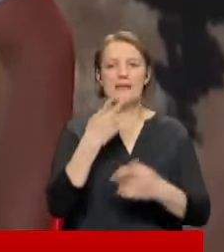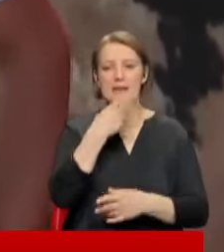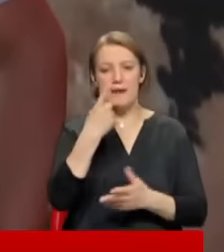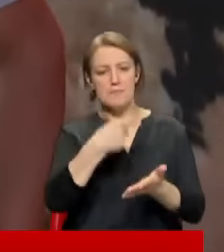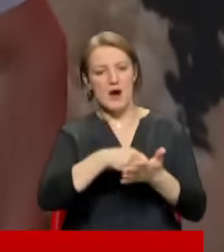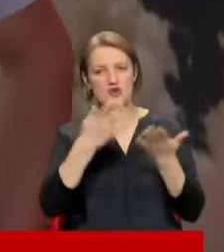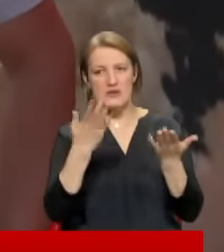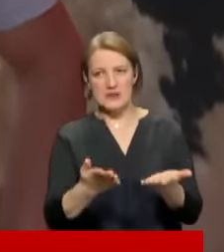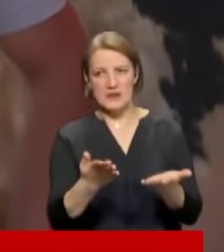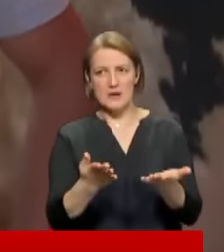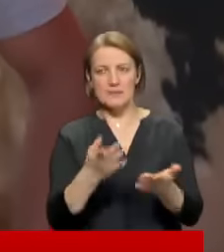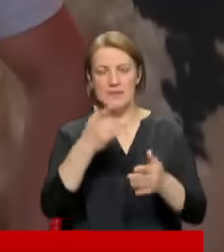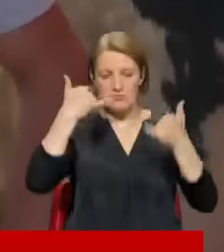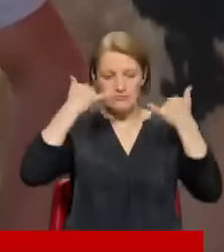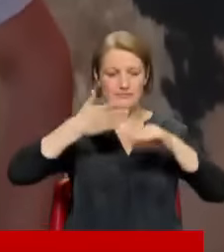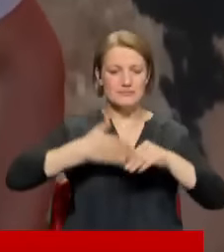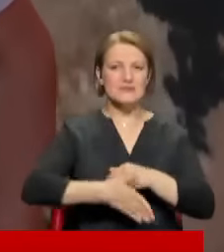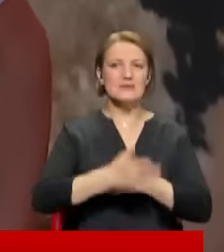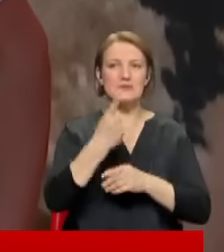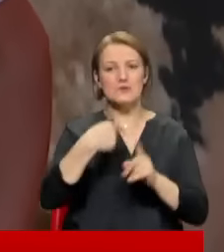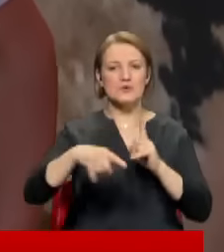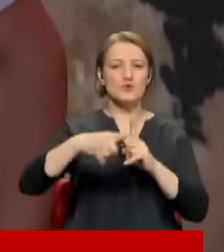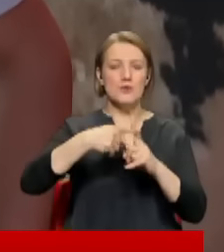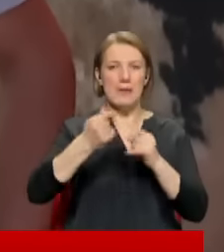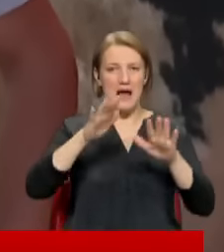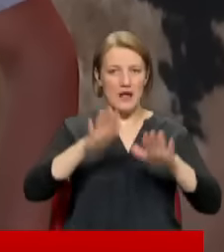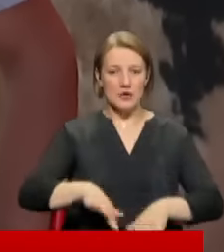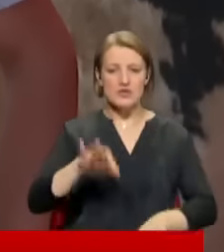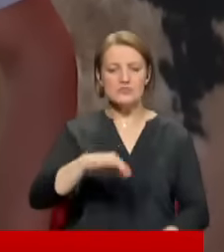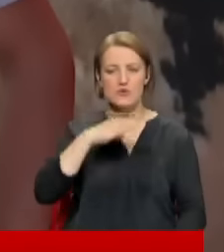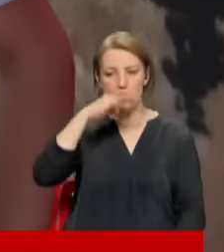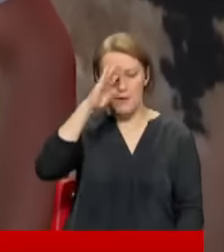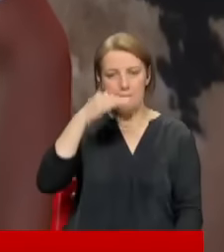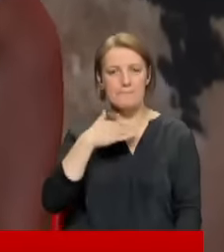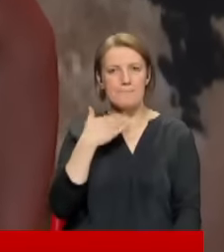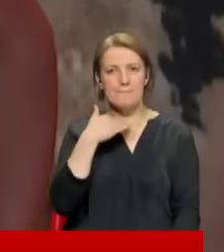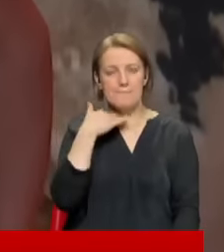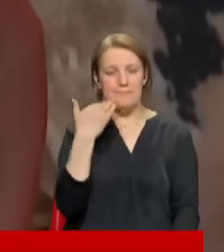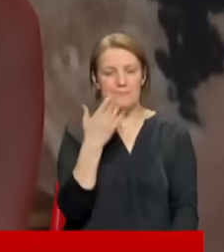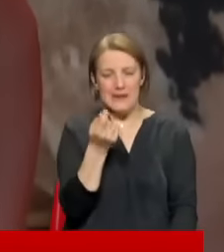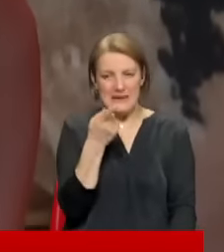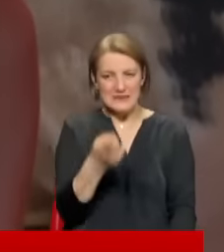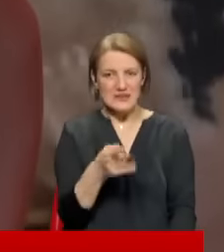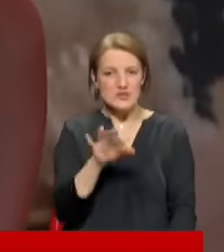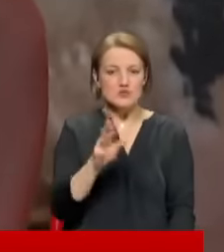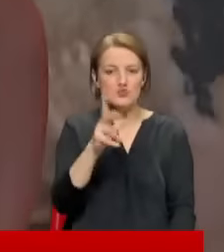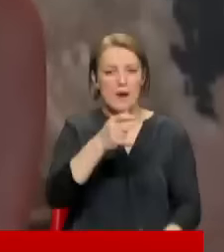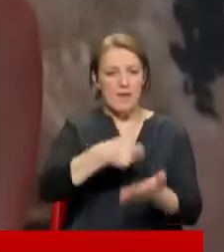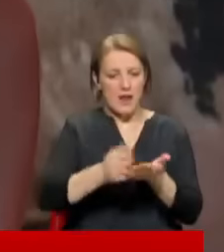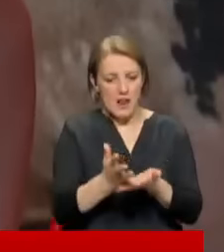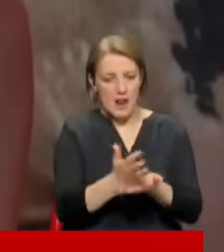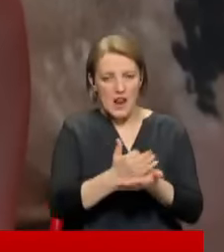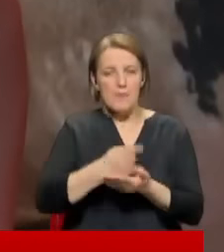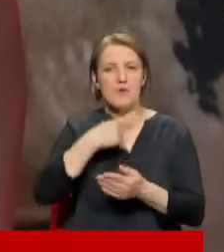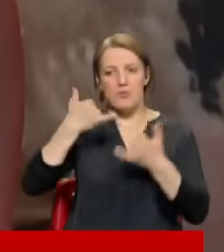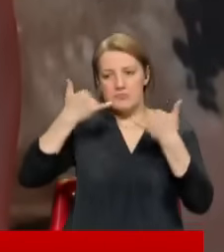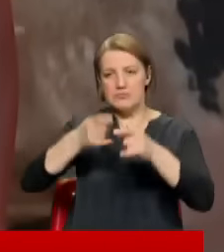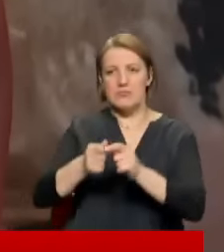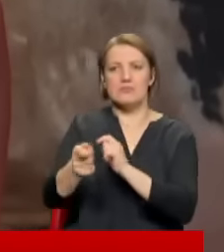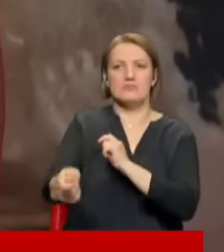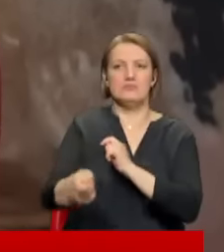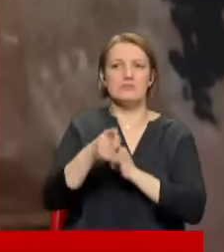bir aylık maaşıyla bir kurban kesip üstüne para kalırken kurban bayramında şu an 3 aylık maaşıyla kurban kesemiyor. Emekliler Allah sabır versin, bu